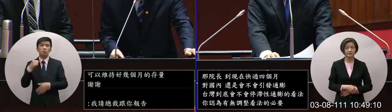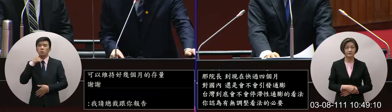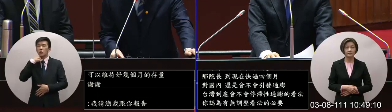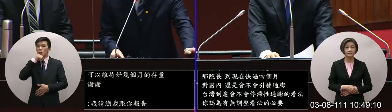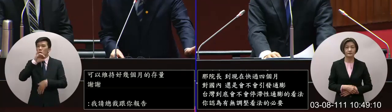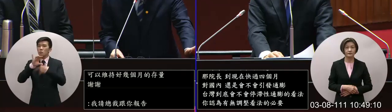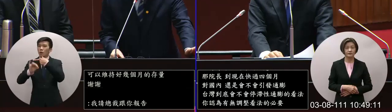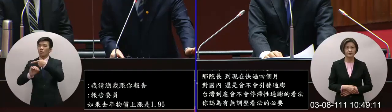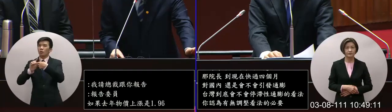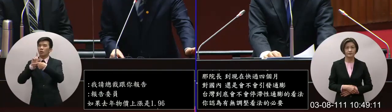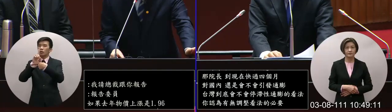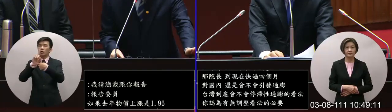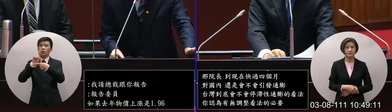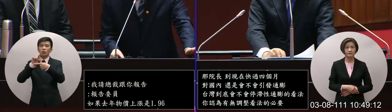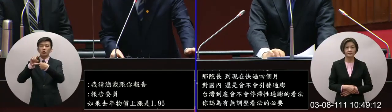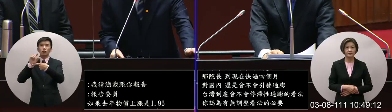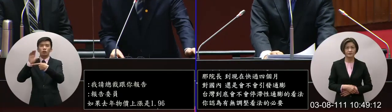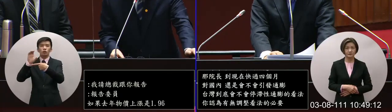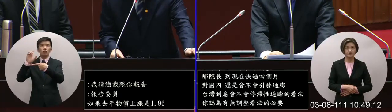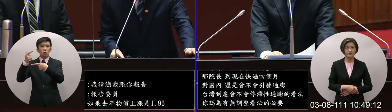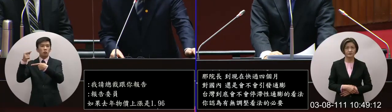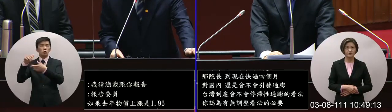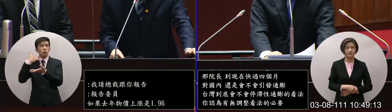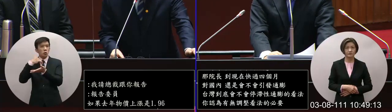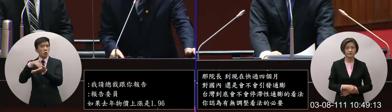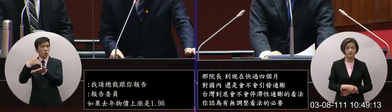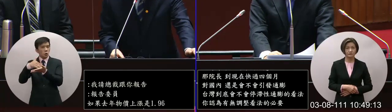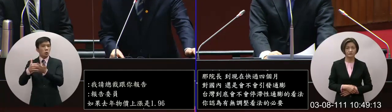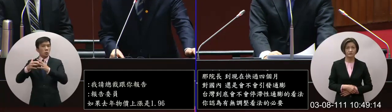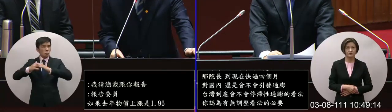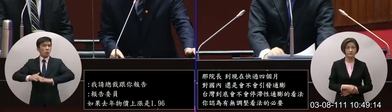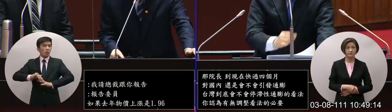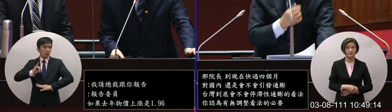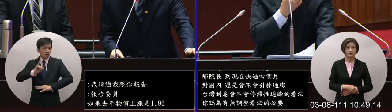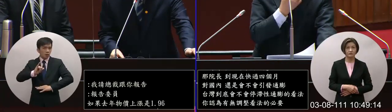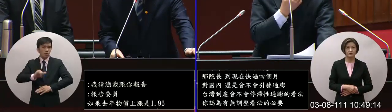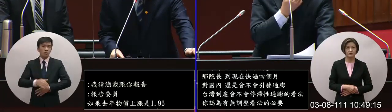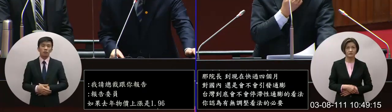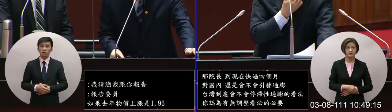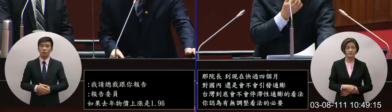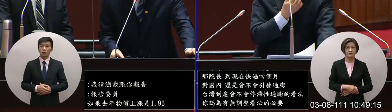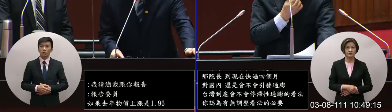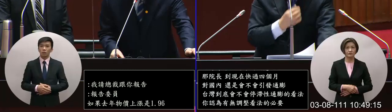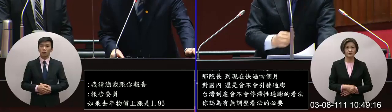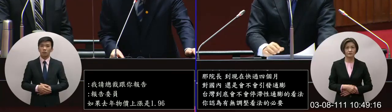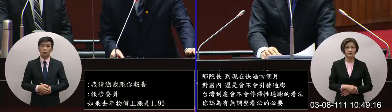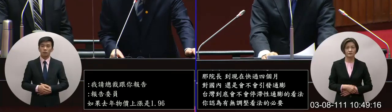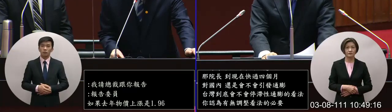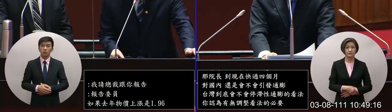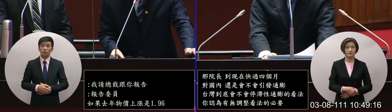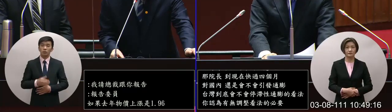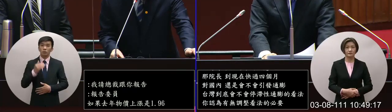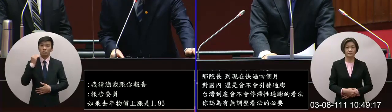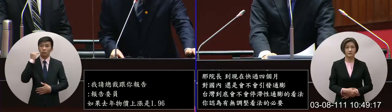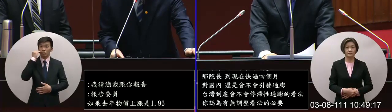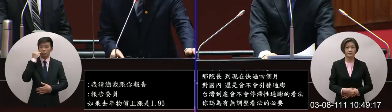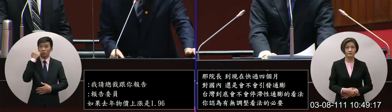相当是算相当的稳定，哦，相当稳定。我们如果说跟我